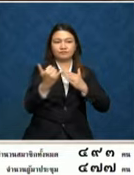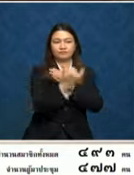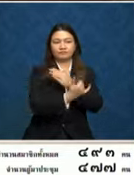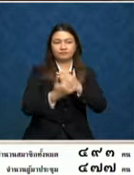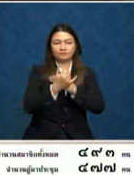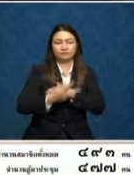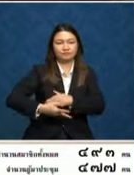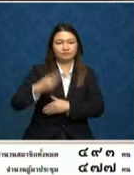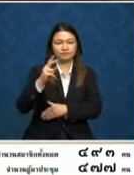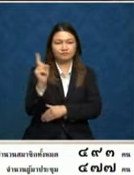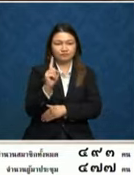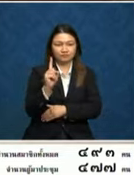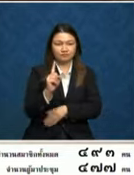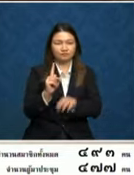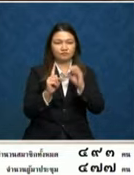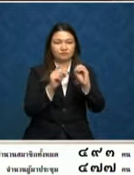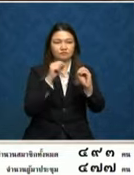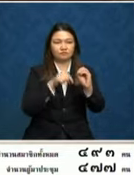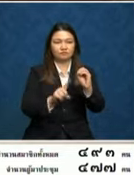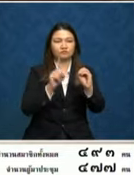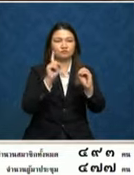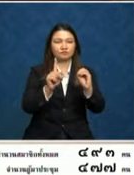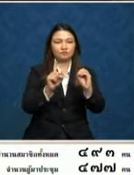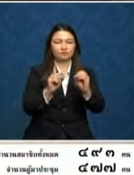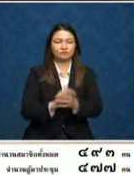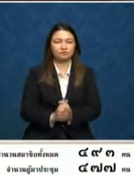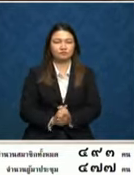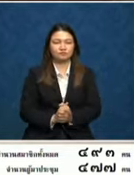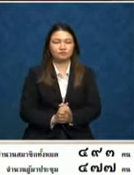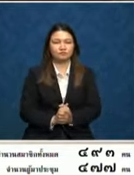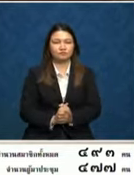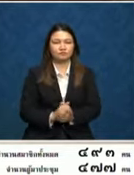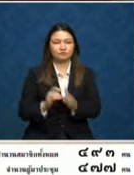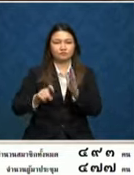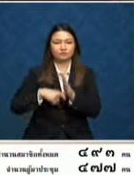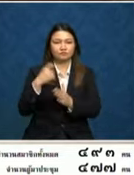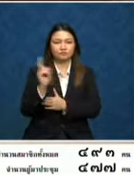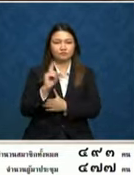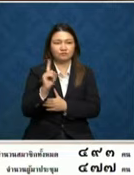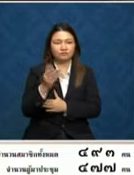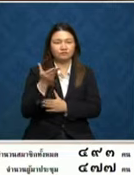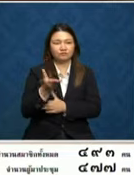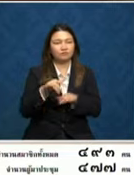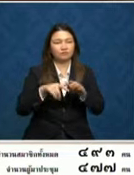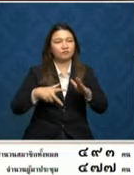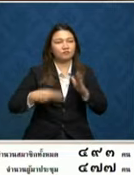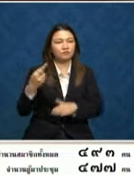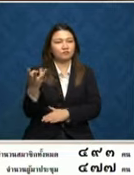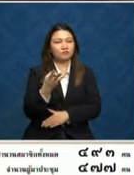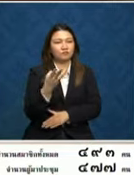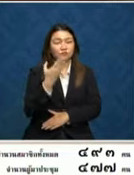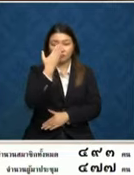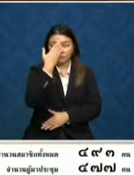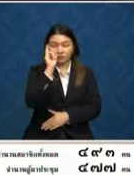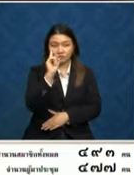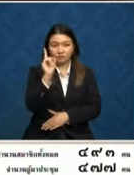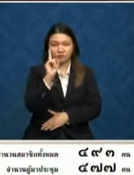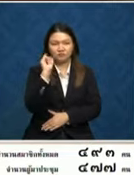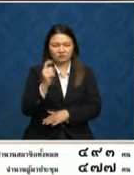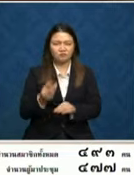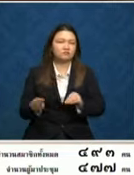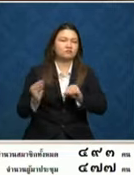ว้0.1 นะครับเหตุผลที่ขอน้อยๆที่จริงอยากเพิ่มให้ด้วยซ้ำท่านประธ